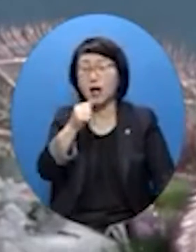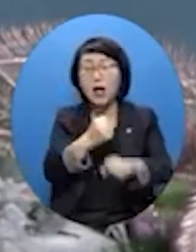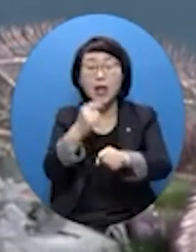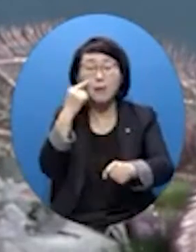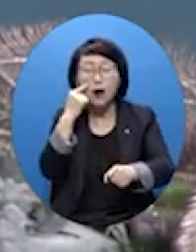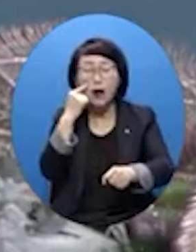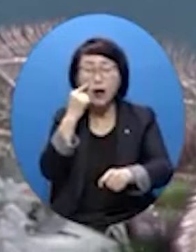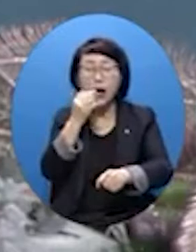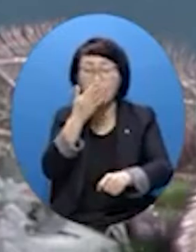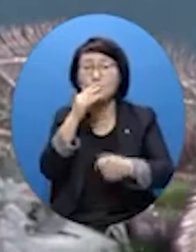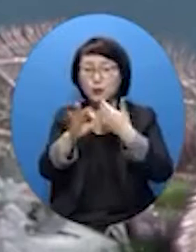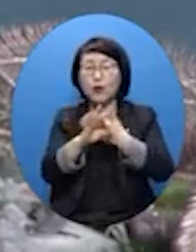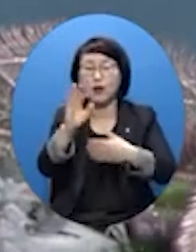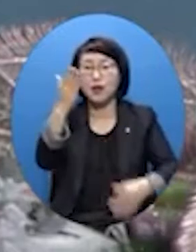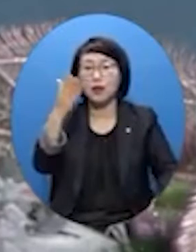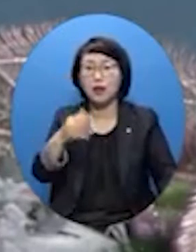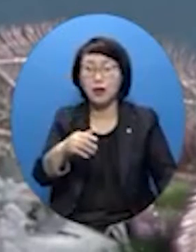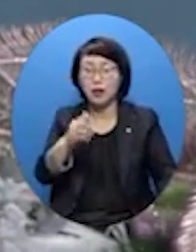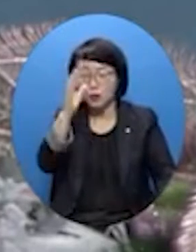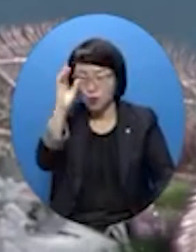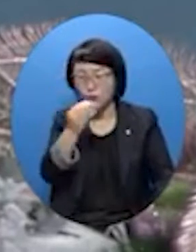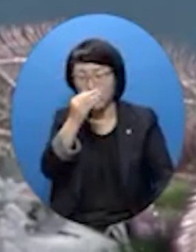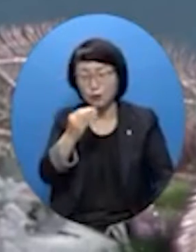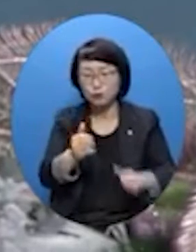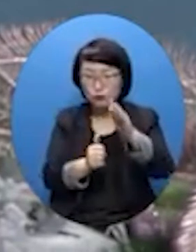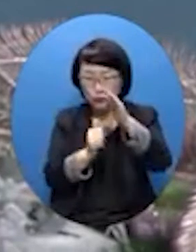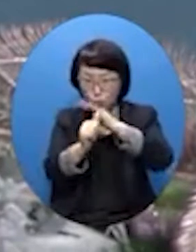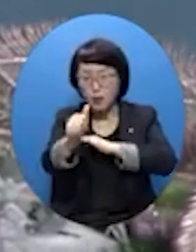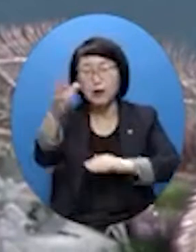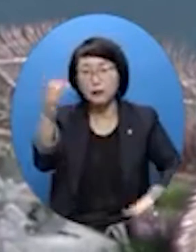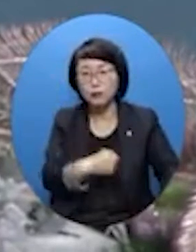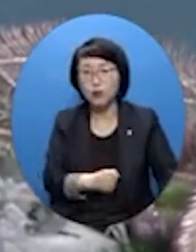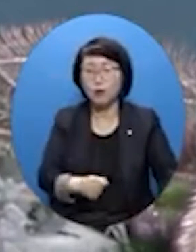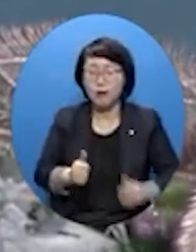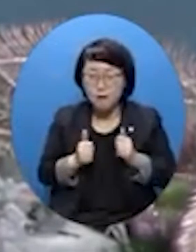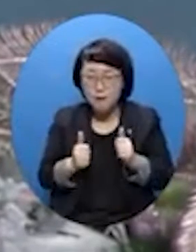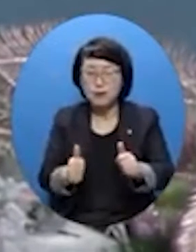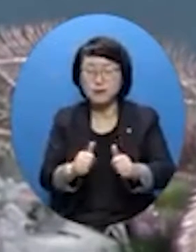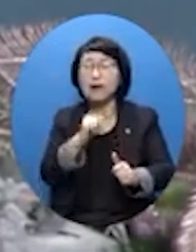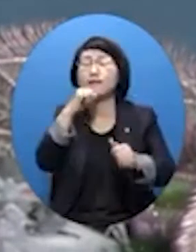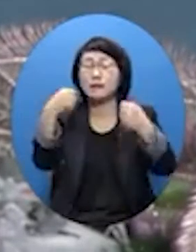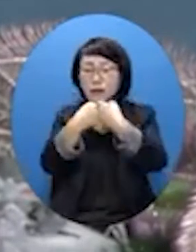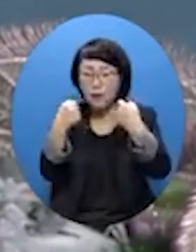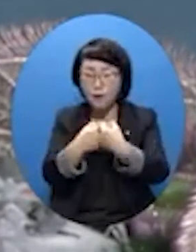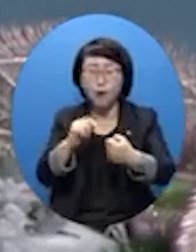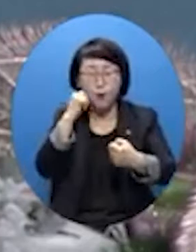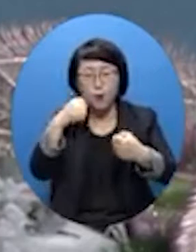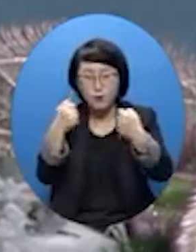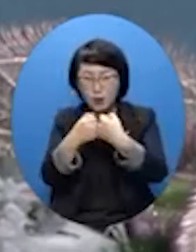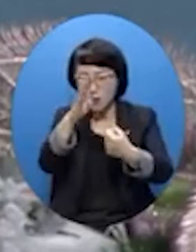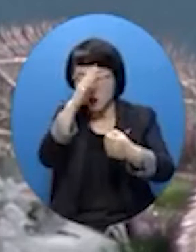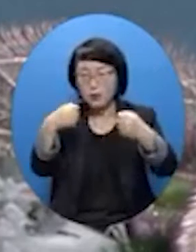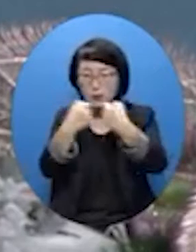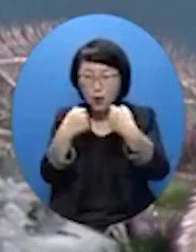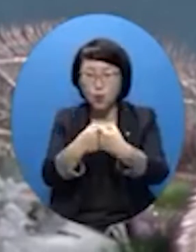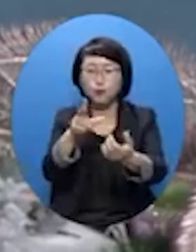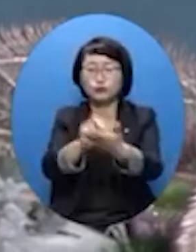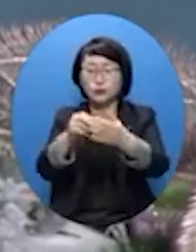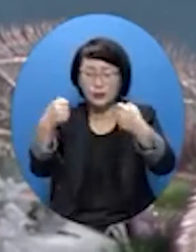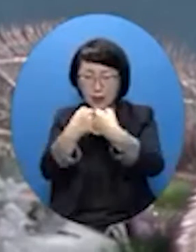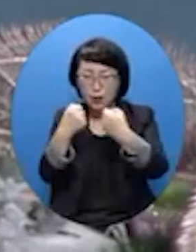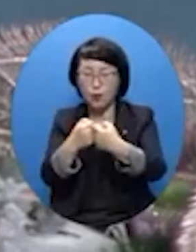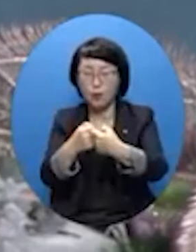된다 거룩한 꿈과 소망을 가지고 열심을 다하여 가난과 싸우고 어려움과 싸우고 질병과 싸우고 문제와 싸워서